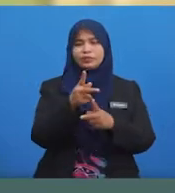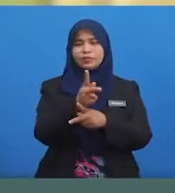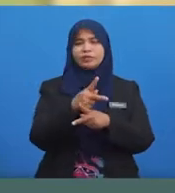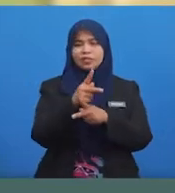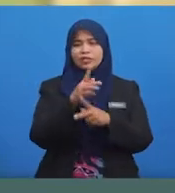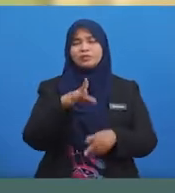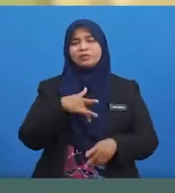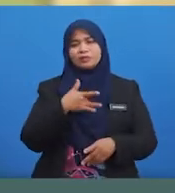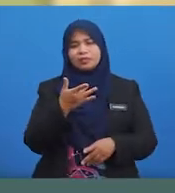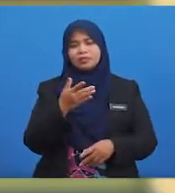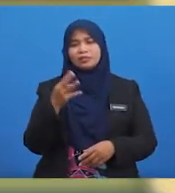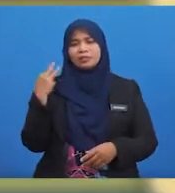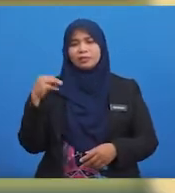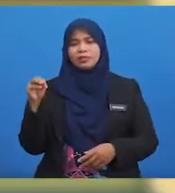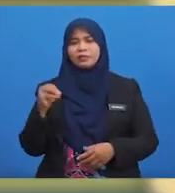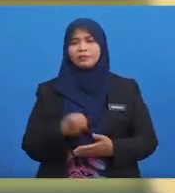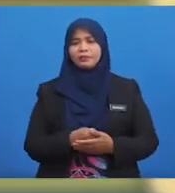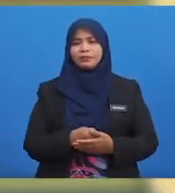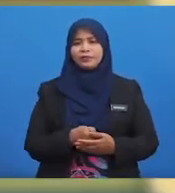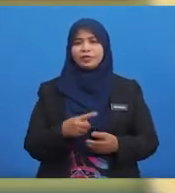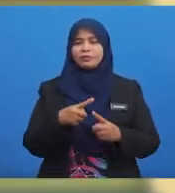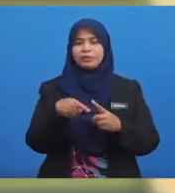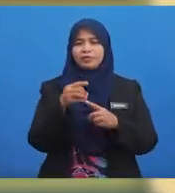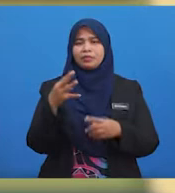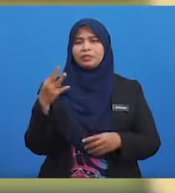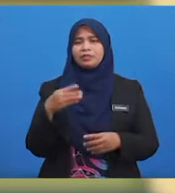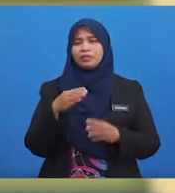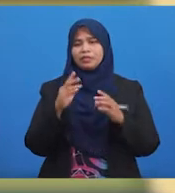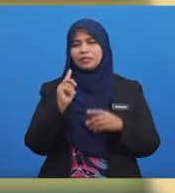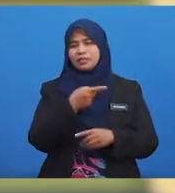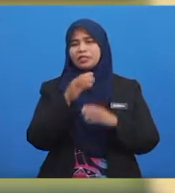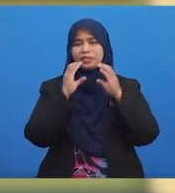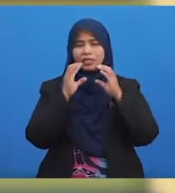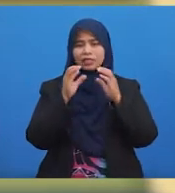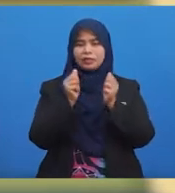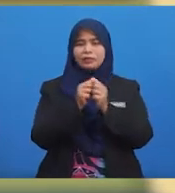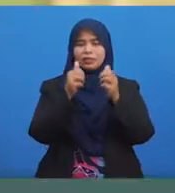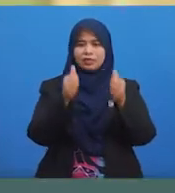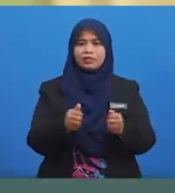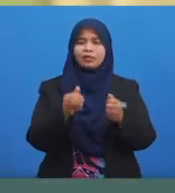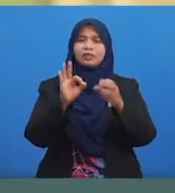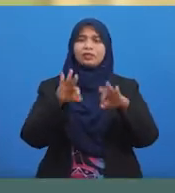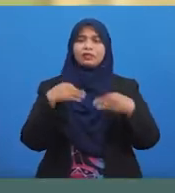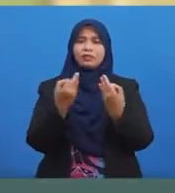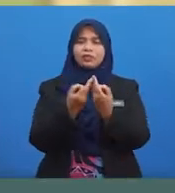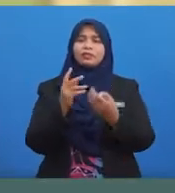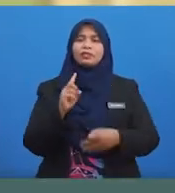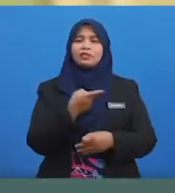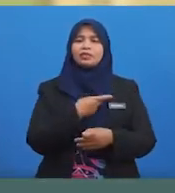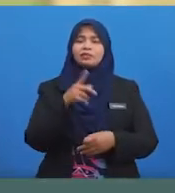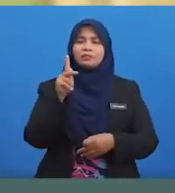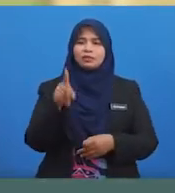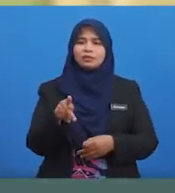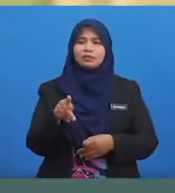perasaan mereka apabila kita bercakap dan Hani keluar the kita perlu